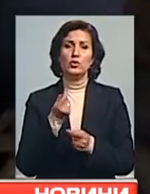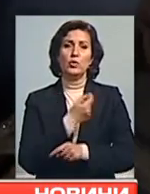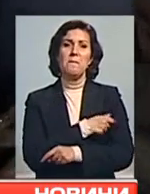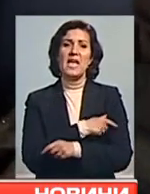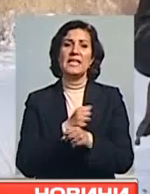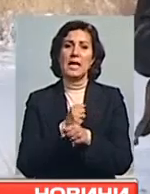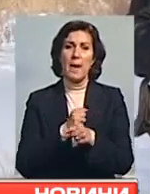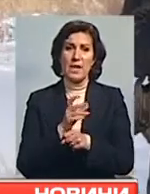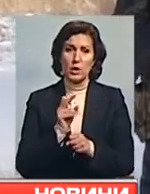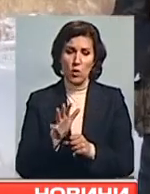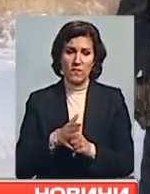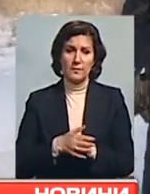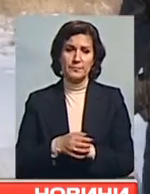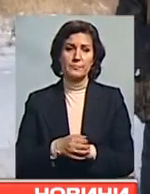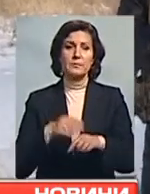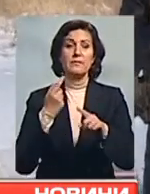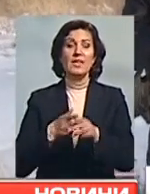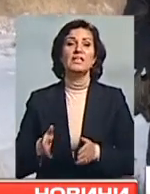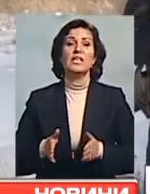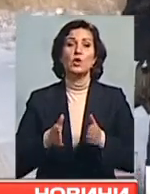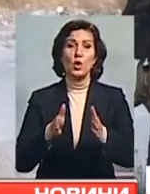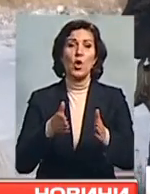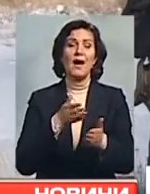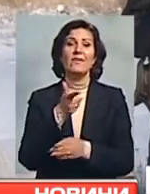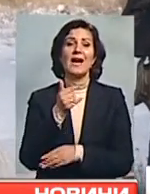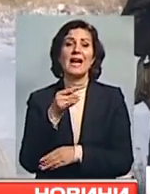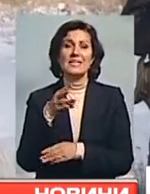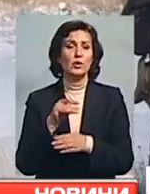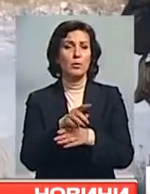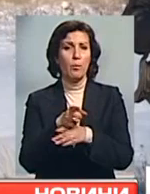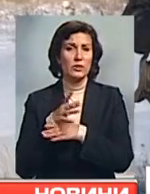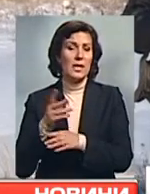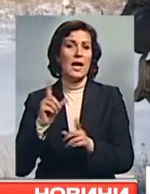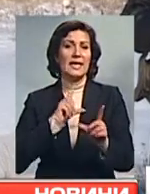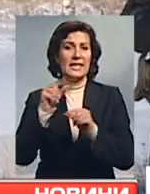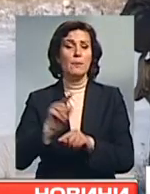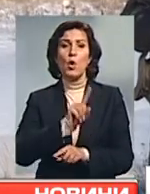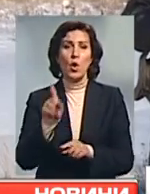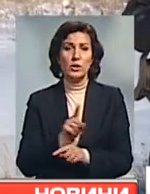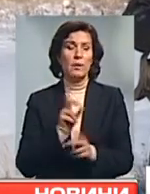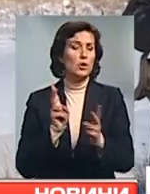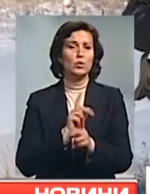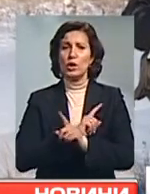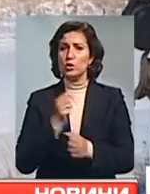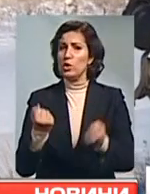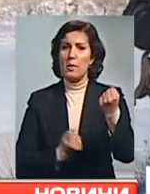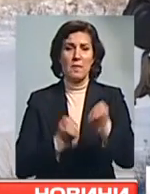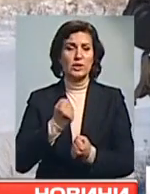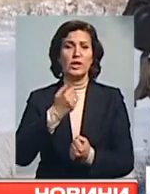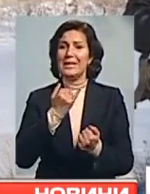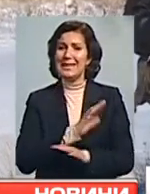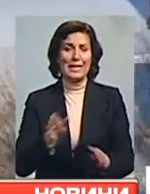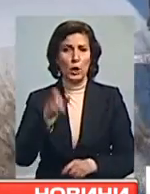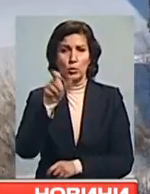чуть-чуть медикаментів. Це дорога на Гранітне. Тут лунають постріли. Ми їдемо вже нею годину і не зустрічали жодної машини і